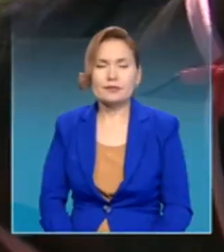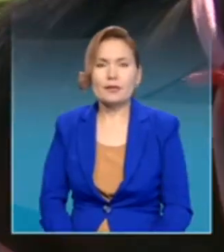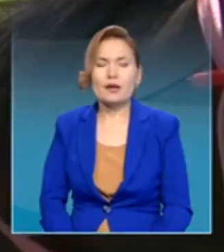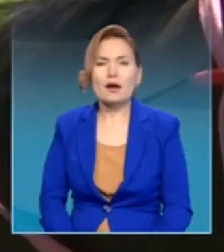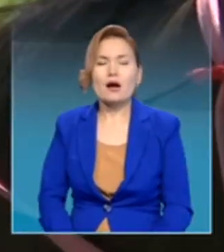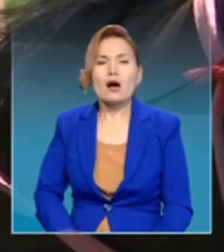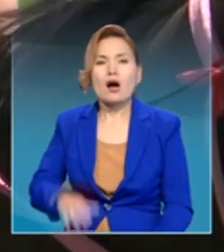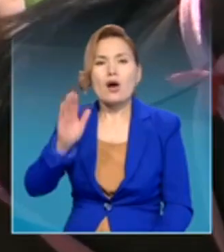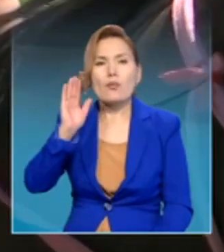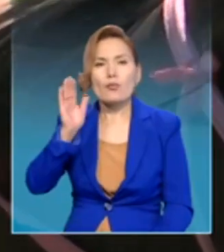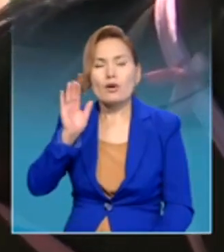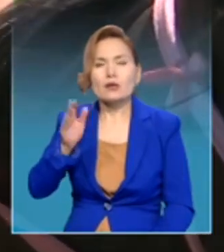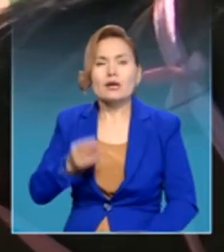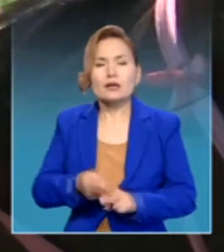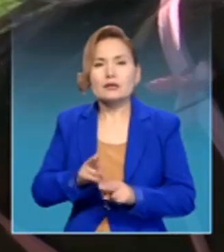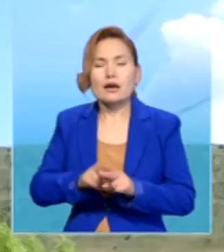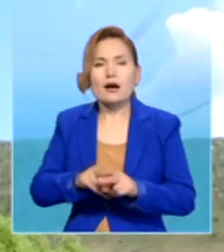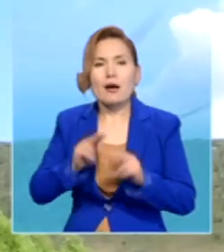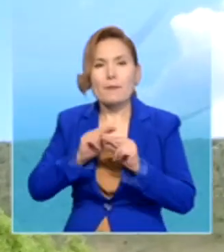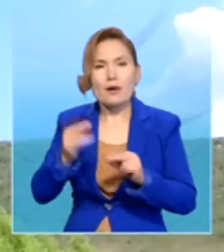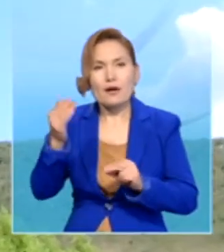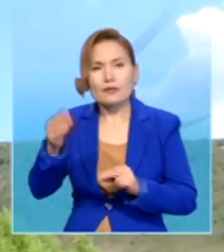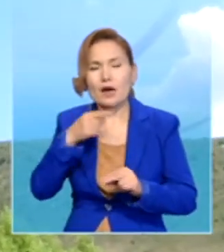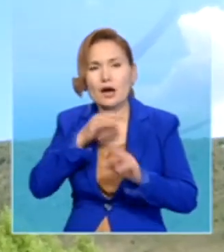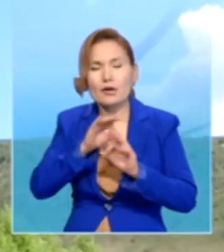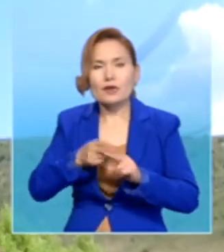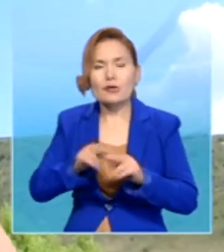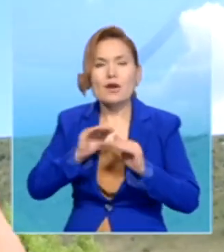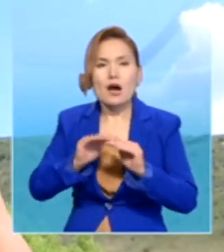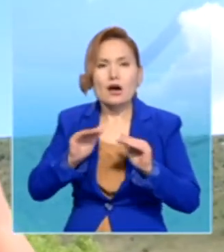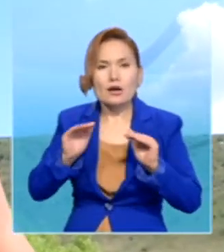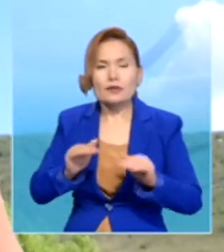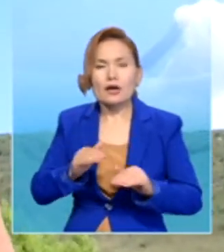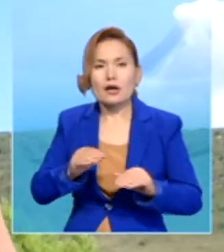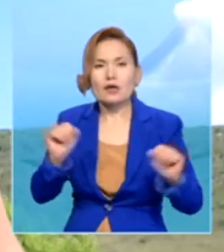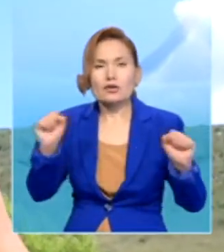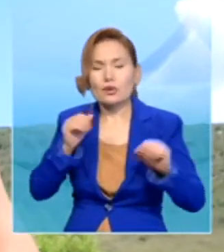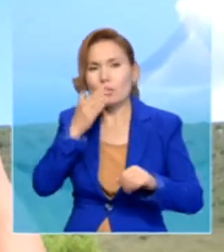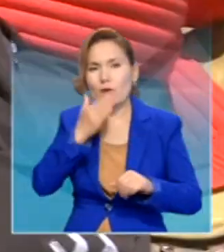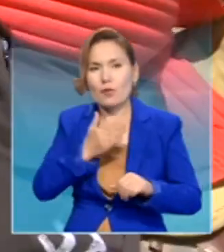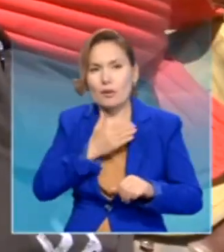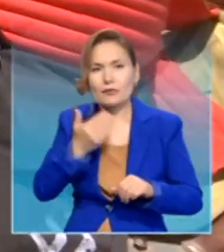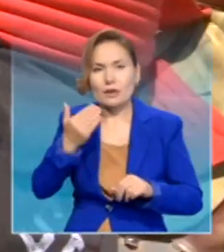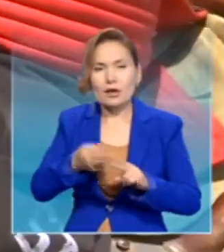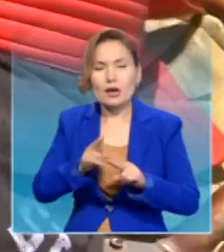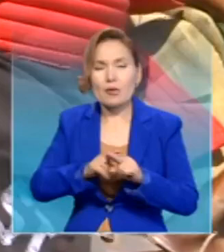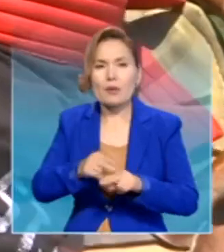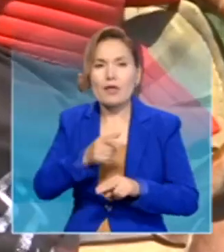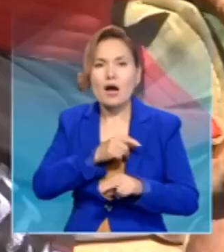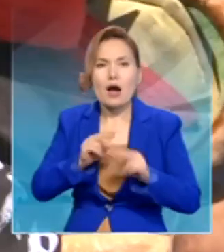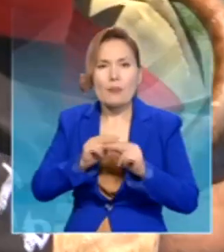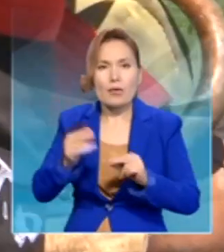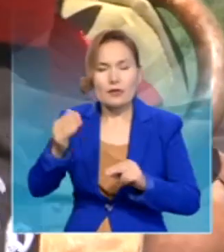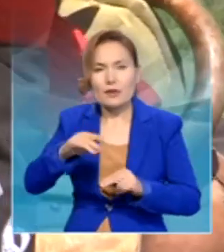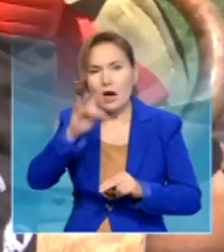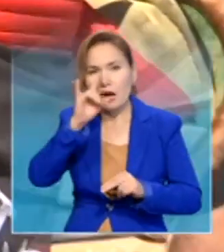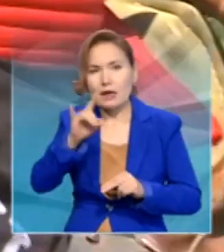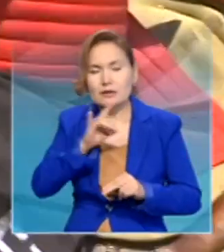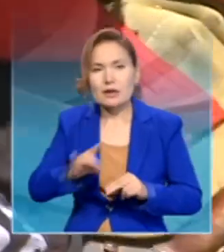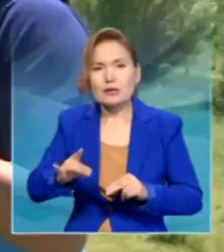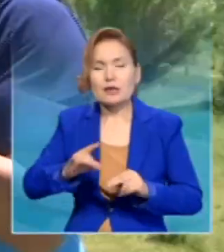Мамандар ұлттық спорт ойындарына жасөспірімдердің қызығушылығы жоғары екенін айтады. Түймебек Жұмалиев аударыспақпен еліміздің